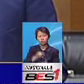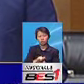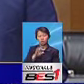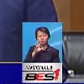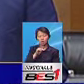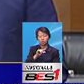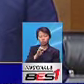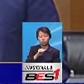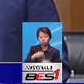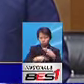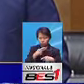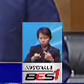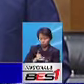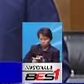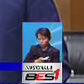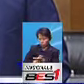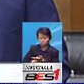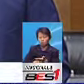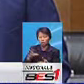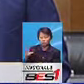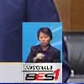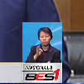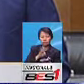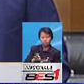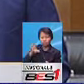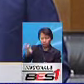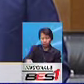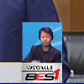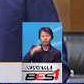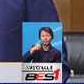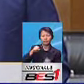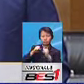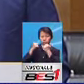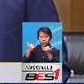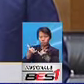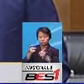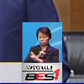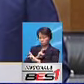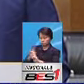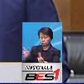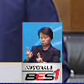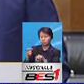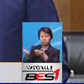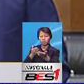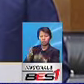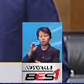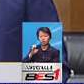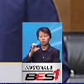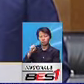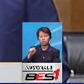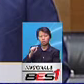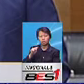amountnya sedang dalam proses rundingan mengambil kira pengambilan syarikat penyedia perkhidmatan AES oleh